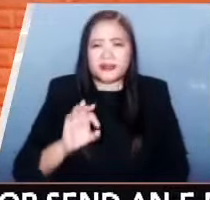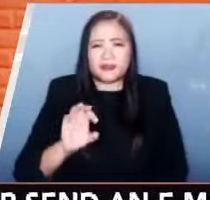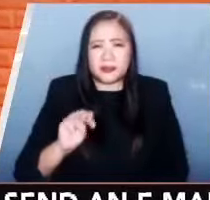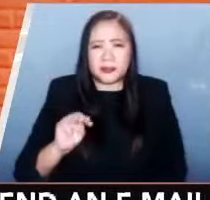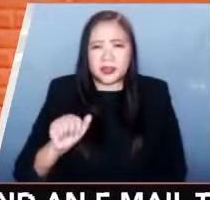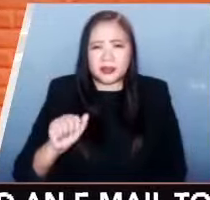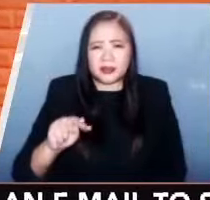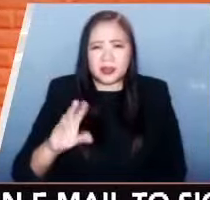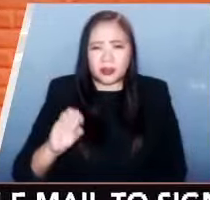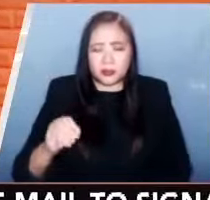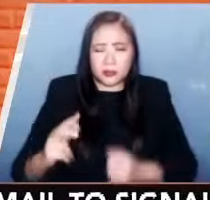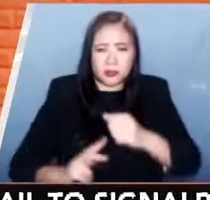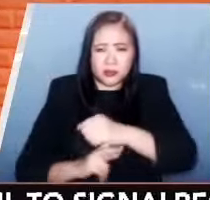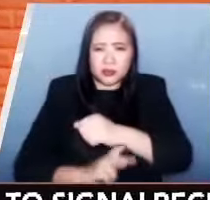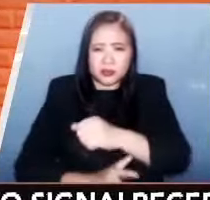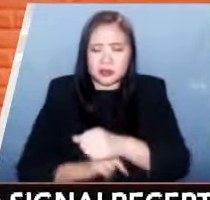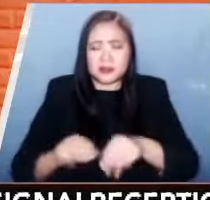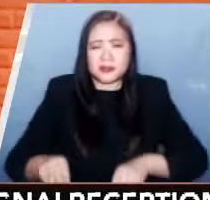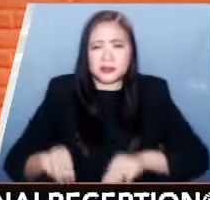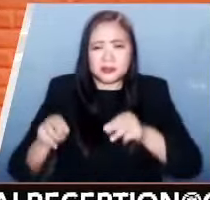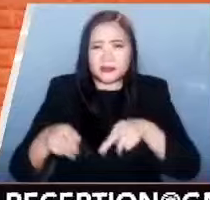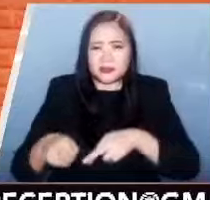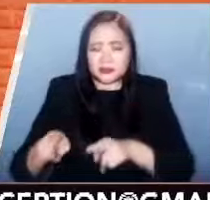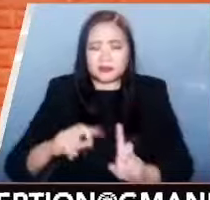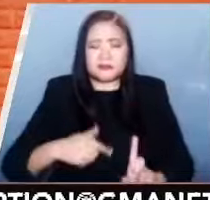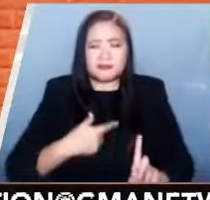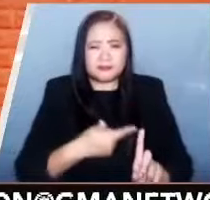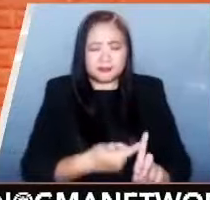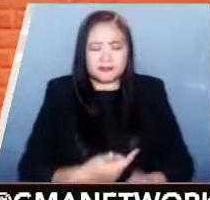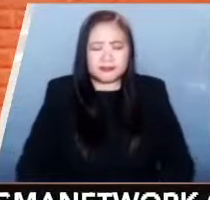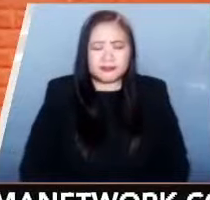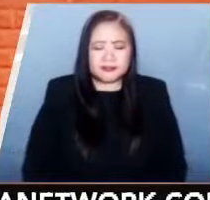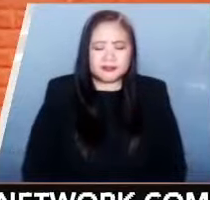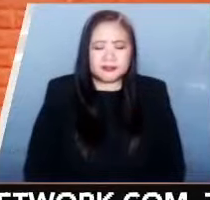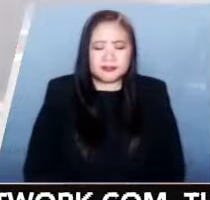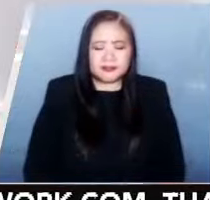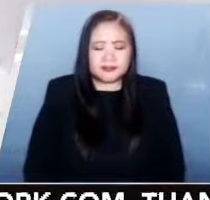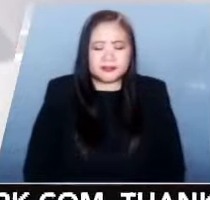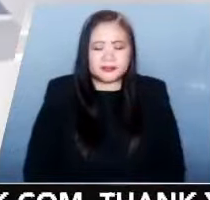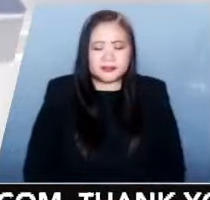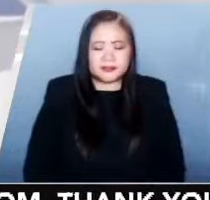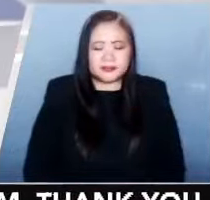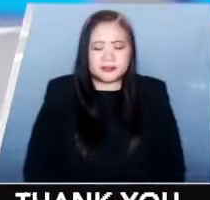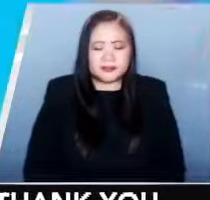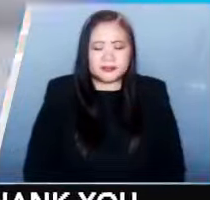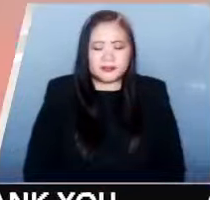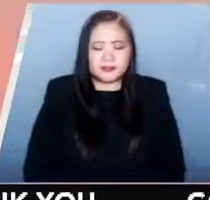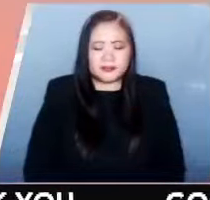Ang retrieval operation sa unang balita ni EJ Gomez, exclusive.